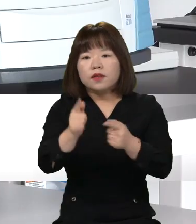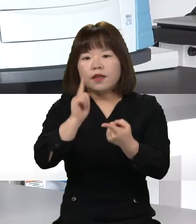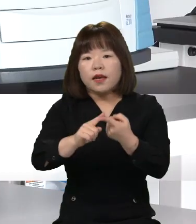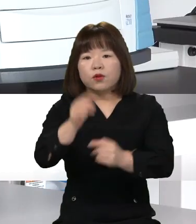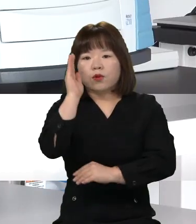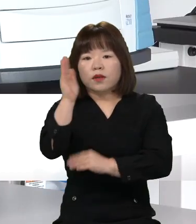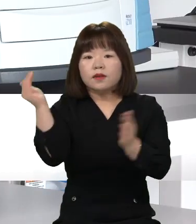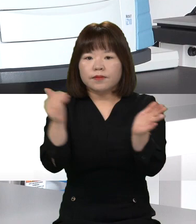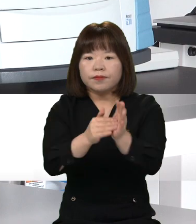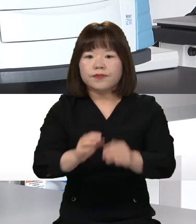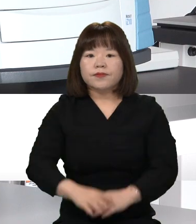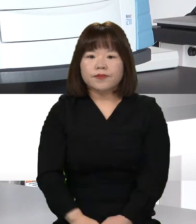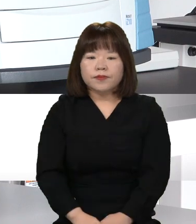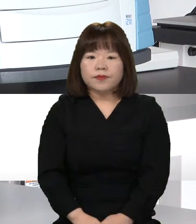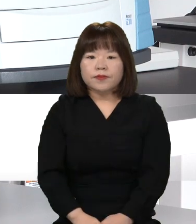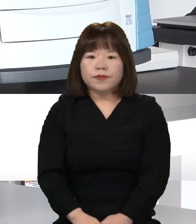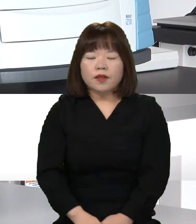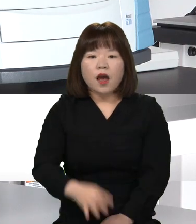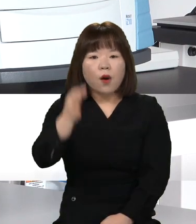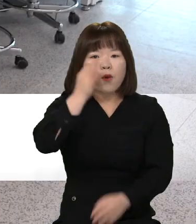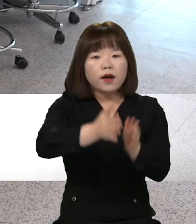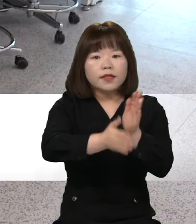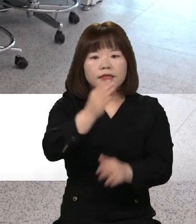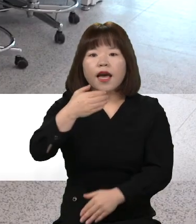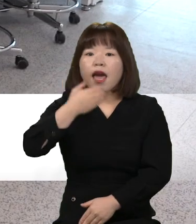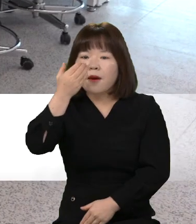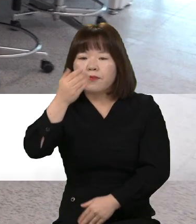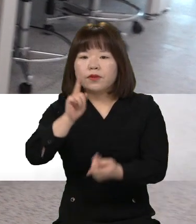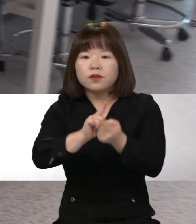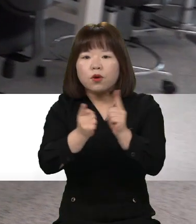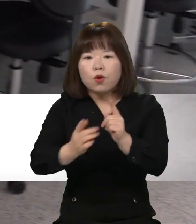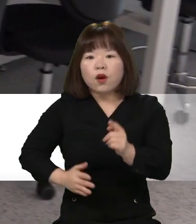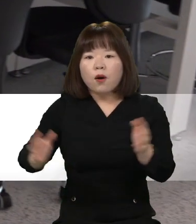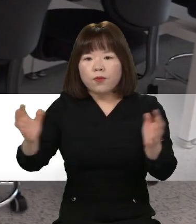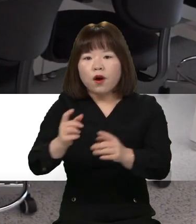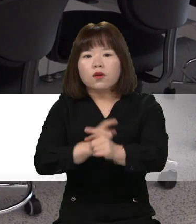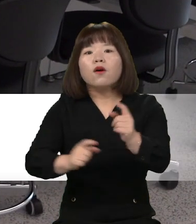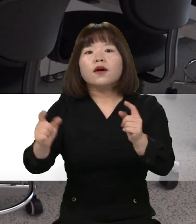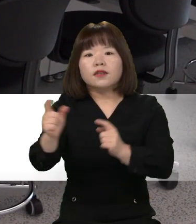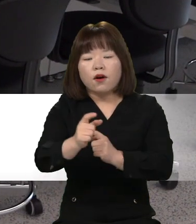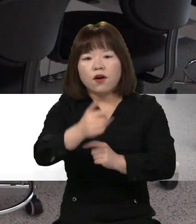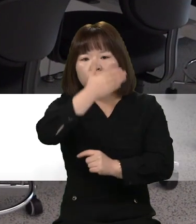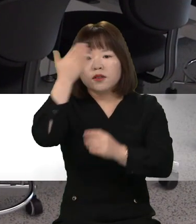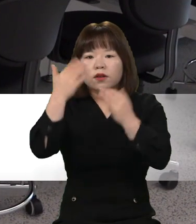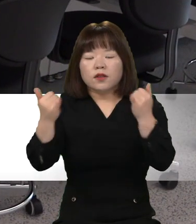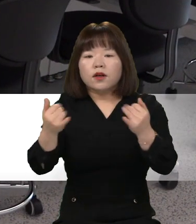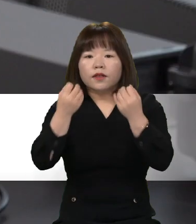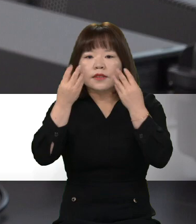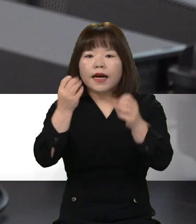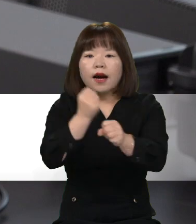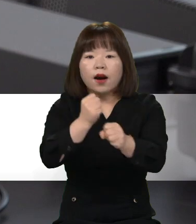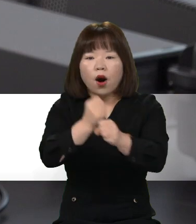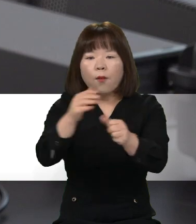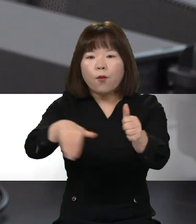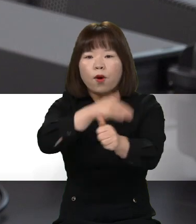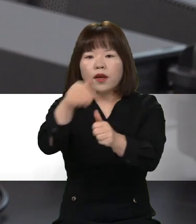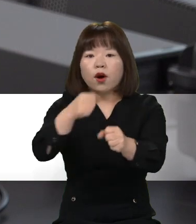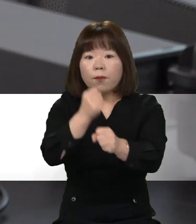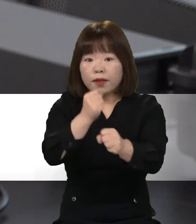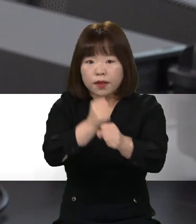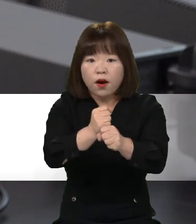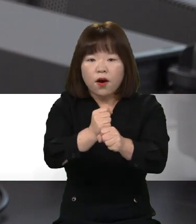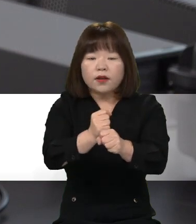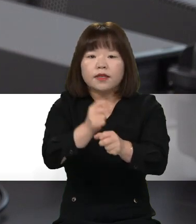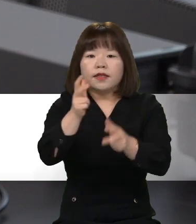성과에 대해서도 얘기했습니다 포항시는 애플과의 소통 협력을 더욱 강화해 청년 창업 생태계 구축 등을